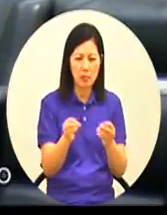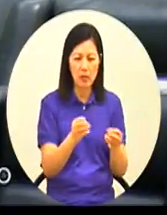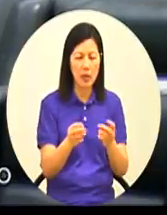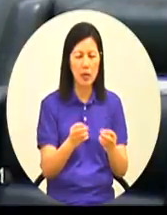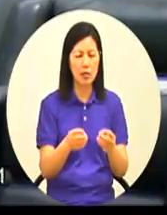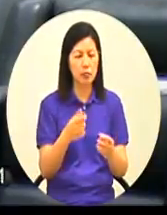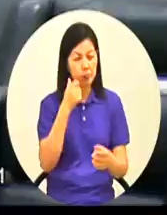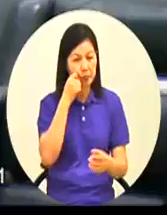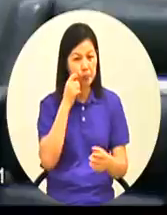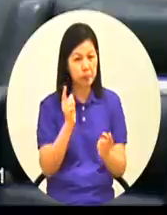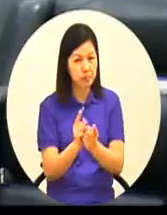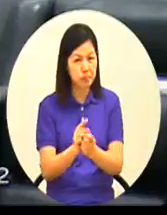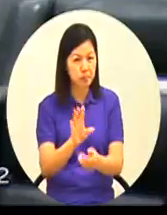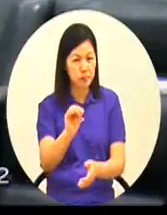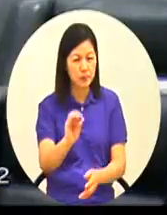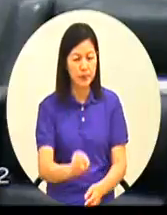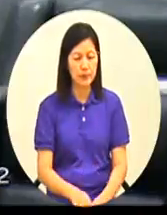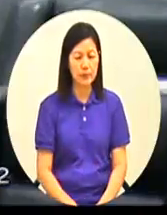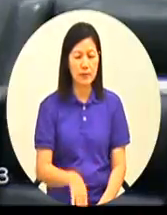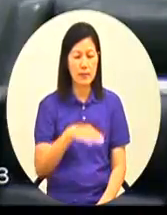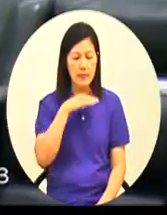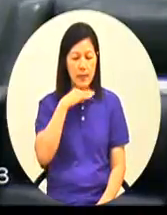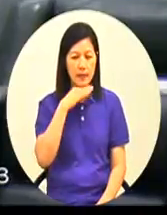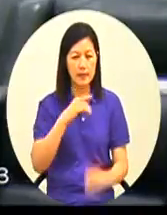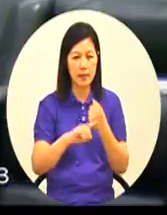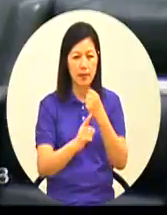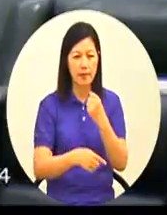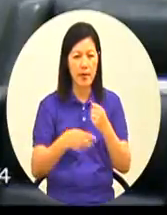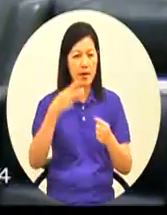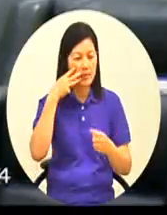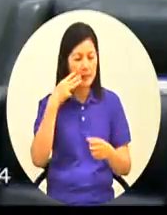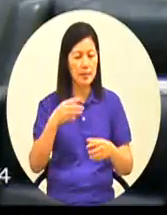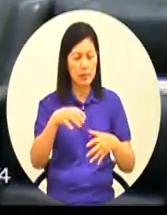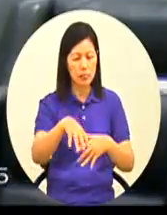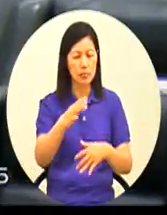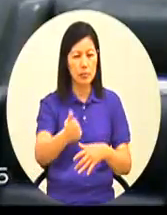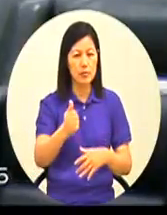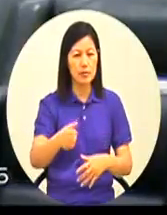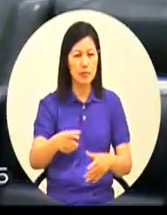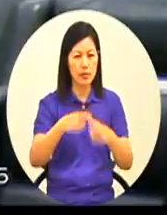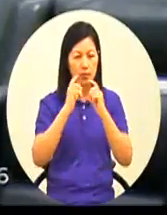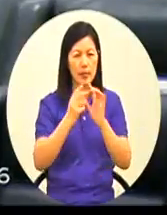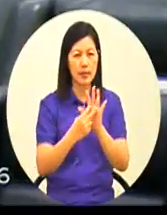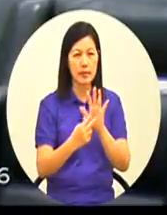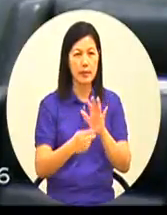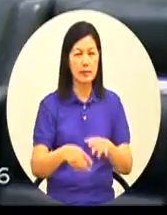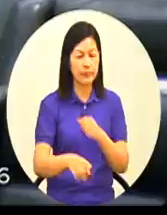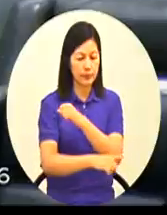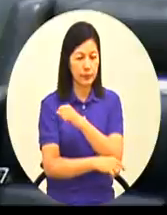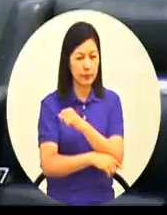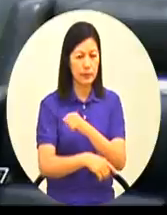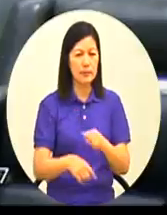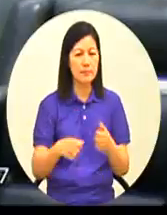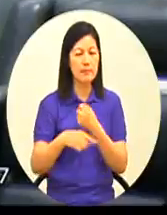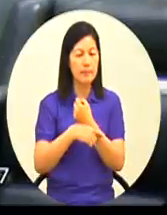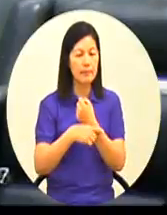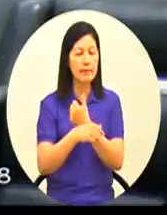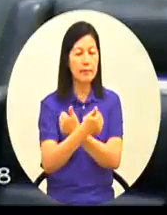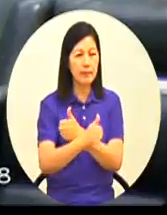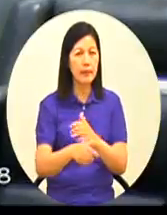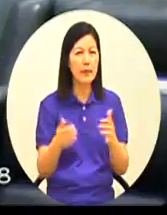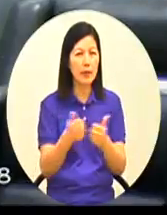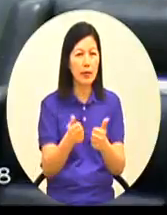样的困难？那这等一下我们请法制局长来做回答。那最后我想我要来就教于我们的研考会诸位。我